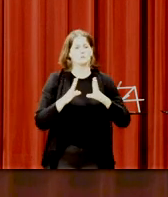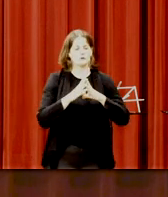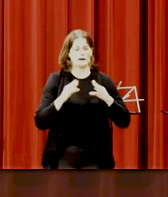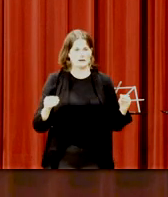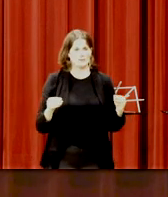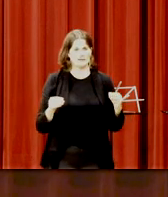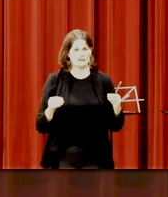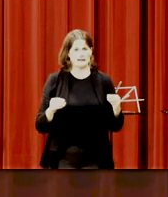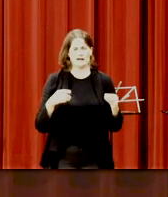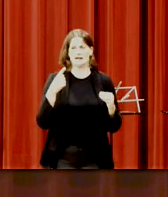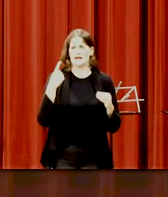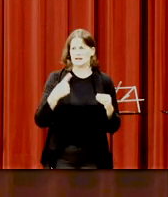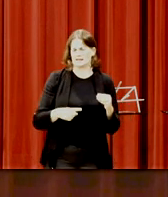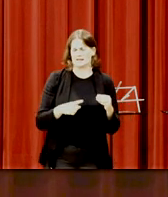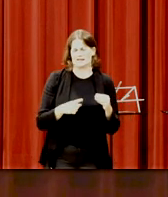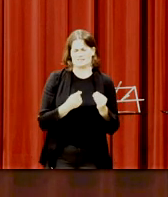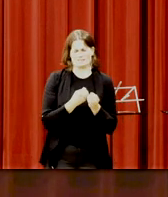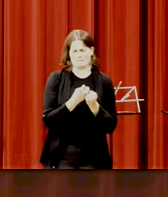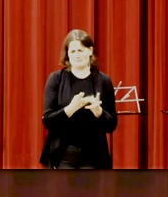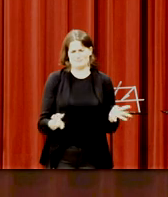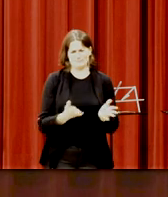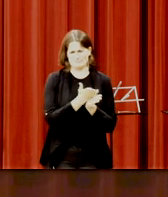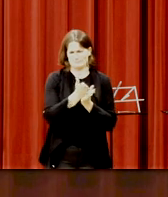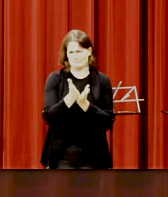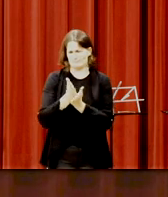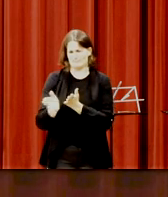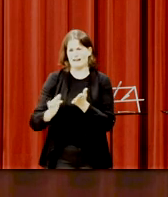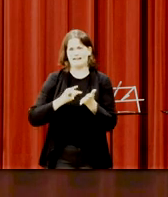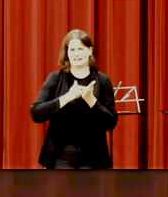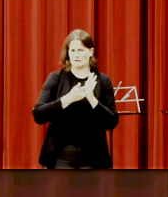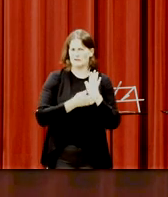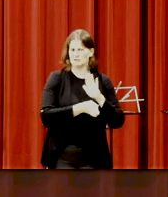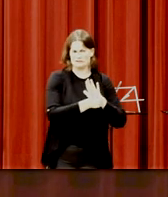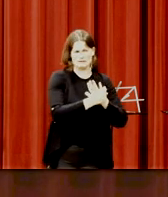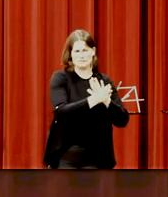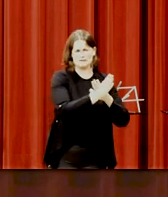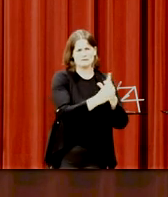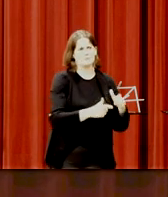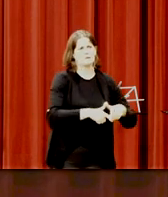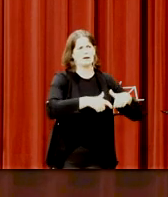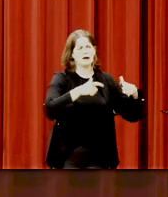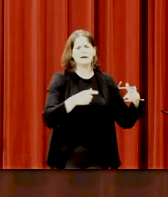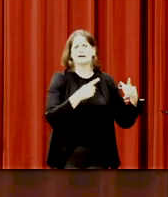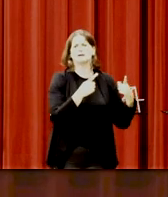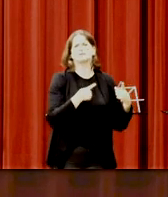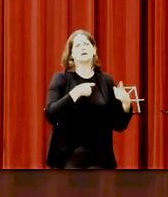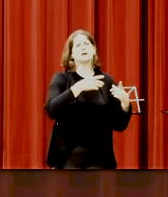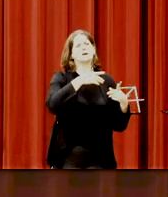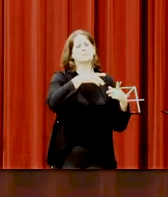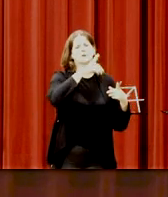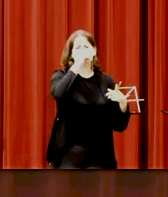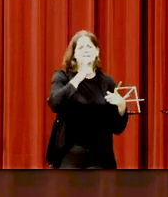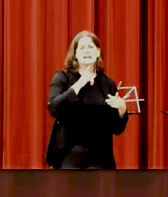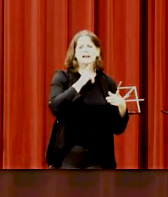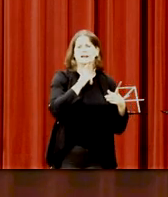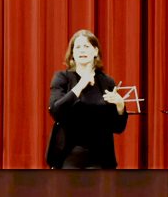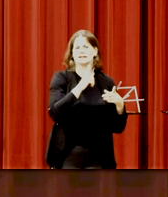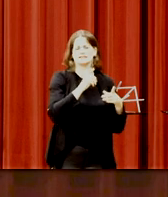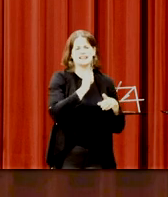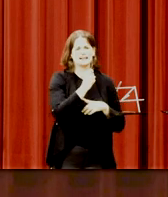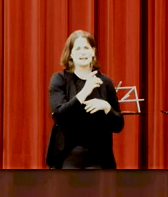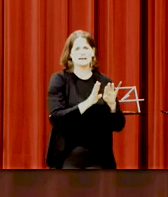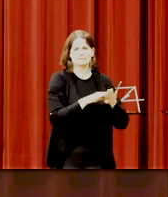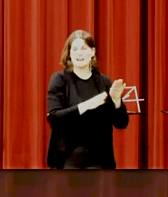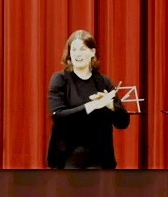perfils digitals per a créixer. Perfecte, hem de continuar creixent. Però, ojo, perquè la part humanística, la part